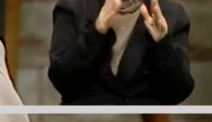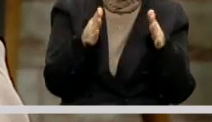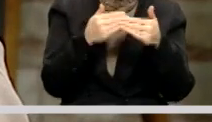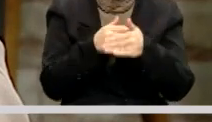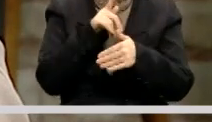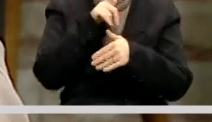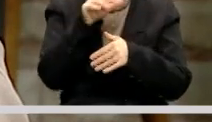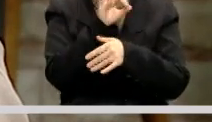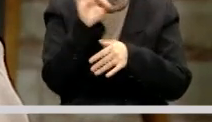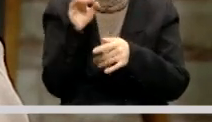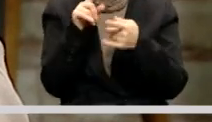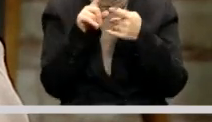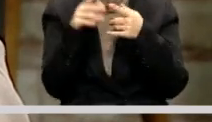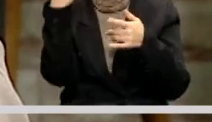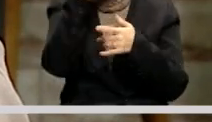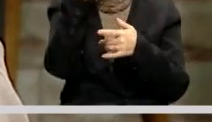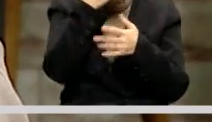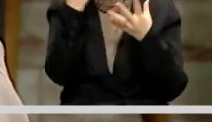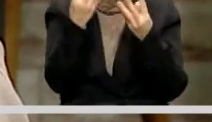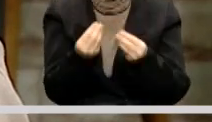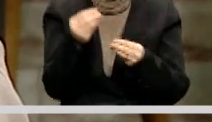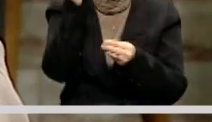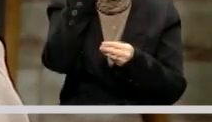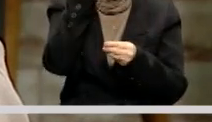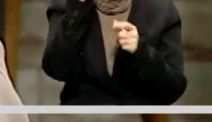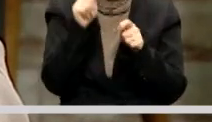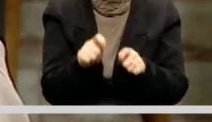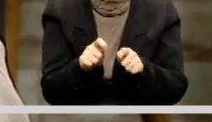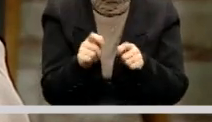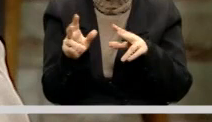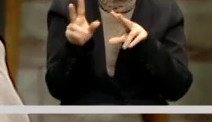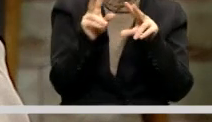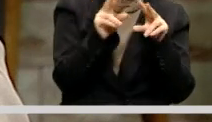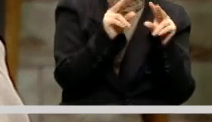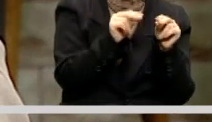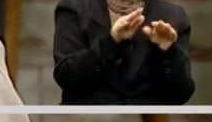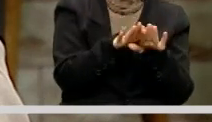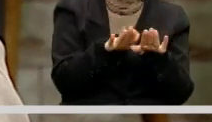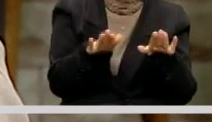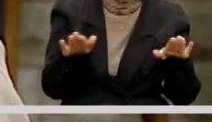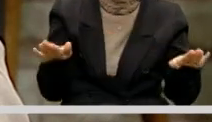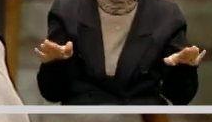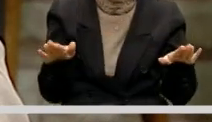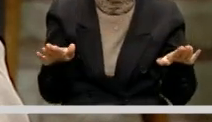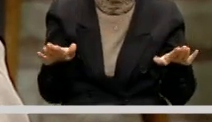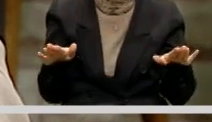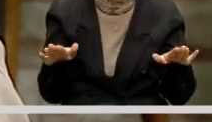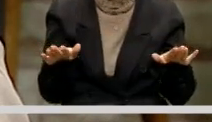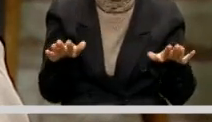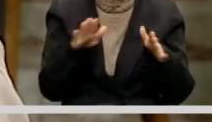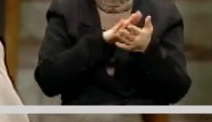aydınlık olmamasına dikkat etmek yine bir çözüm olabilir. Yattığı yatağın uyku kalitesini bozmayacak